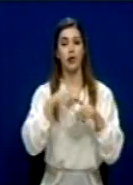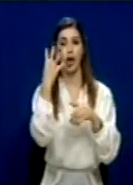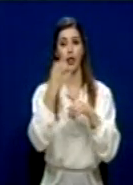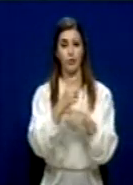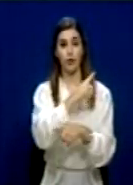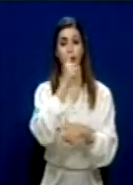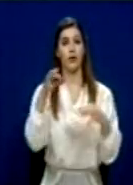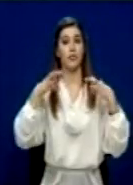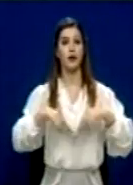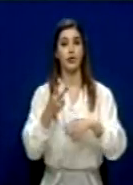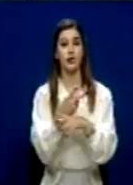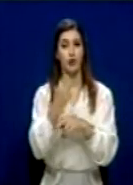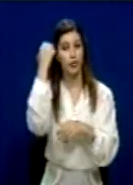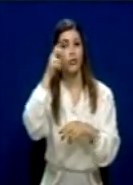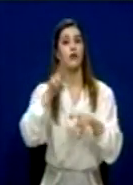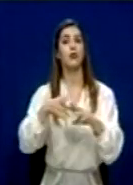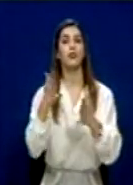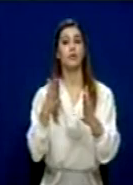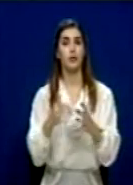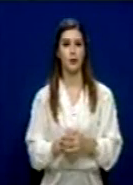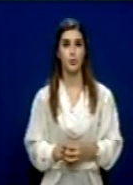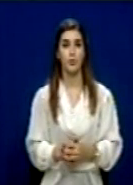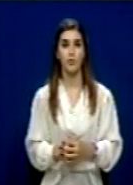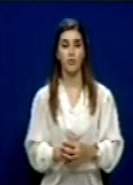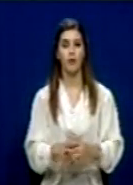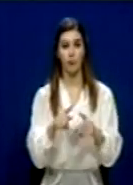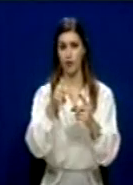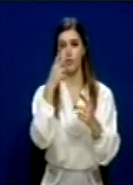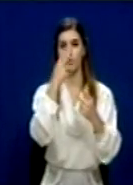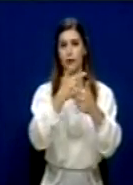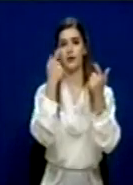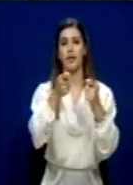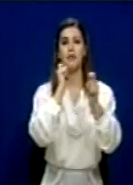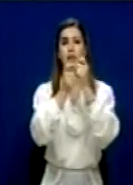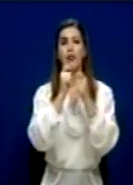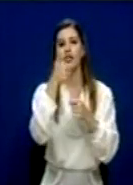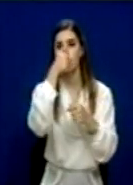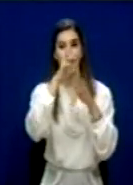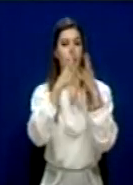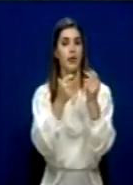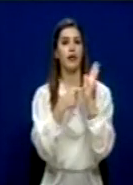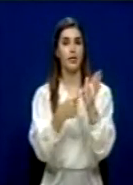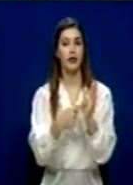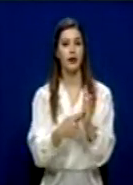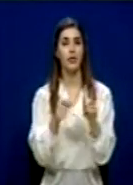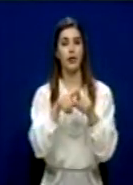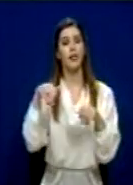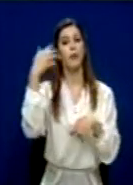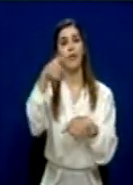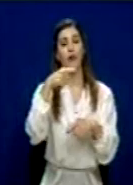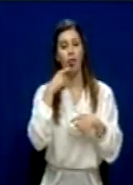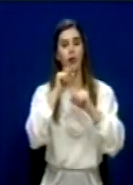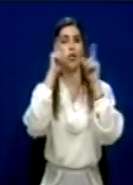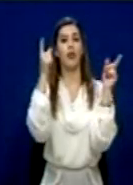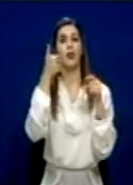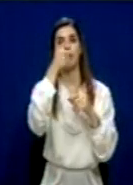të bëjë diskutime. Pra po e shtini që apo ndodhë me marveshën Kosovës. Nuk mund të thuni nesë që valla se kemi ditë. se